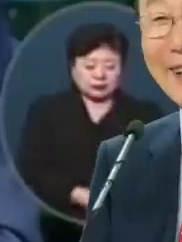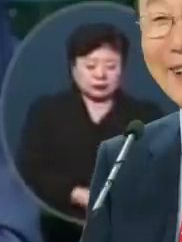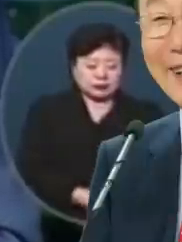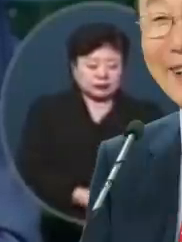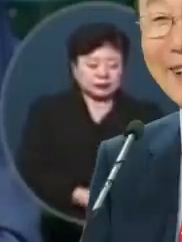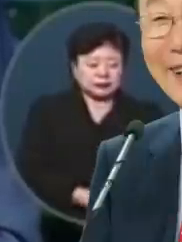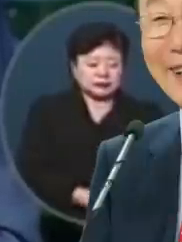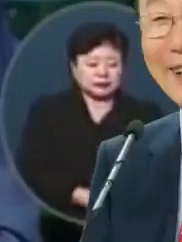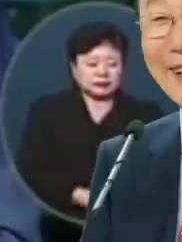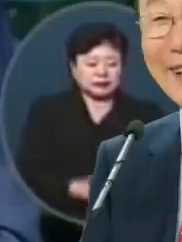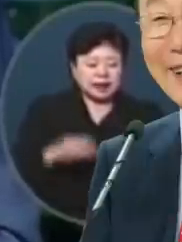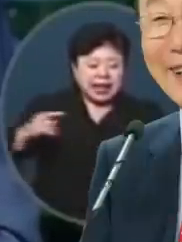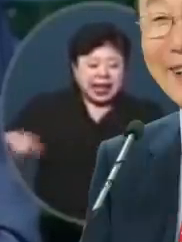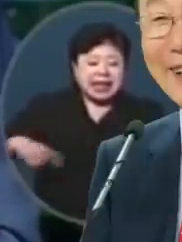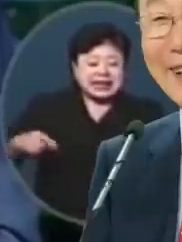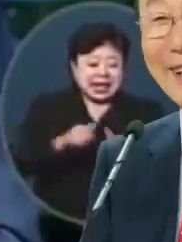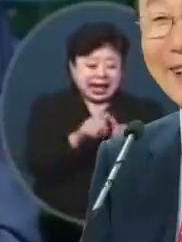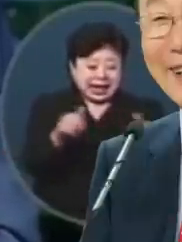이 엘리야가